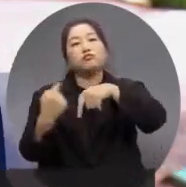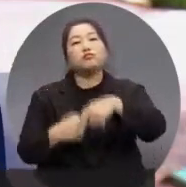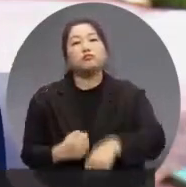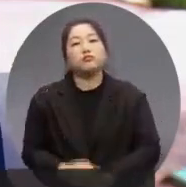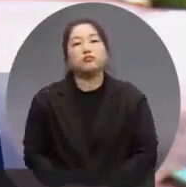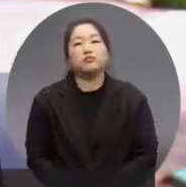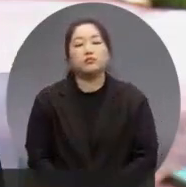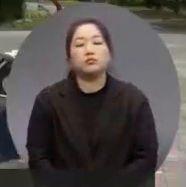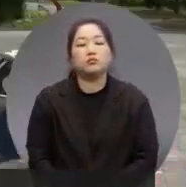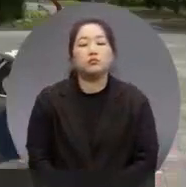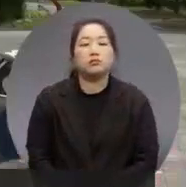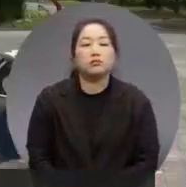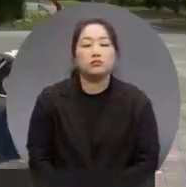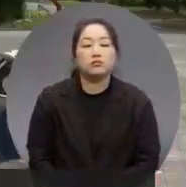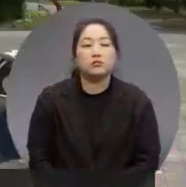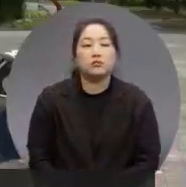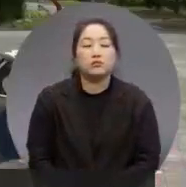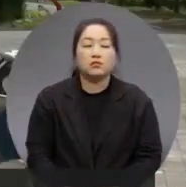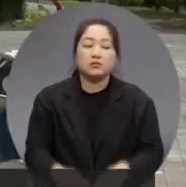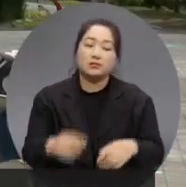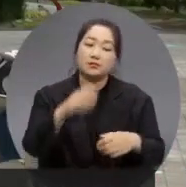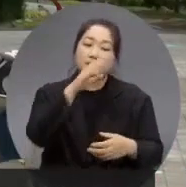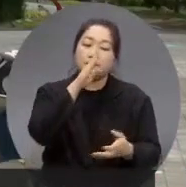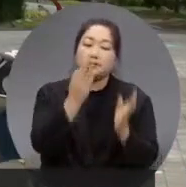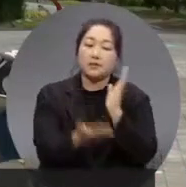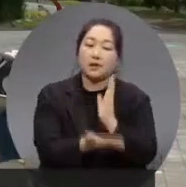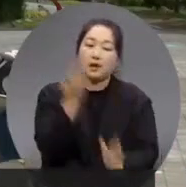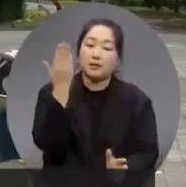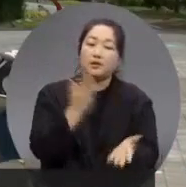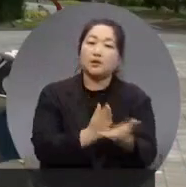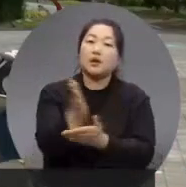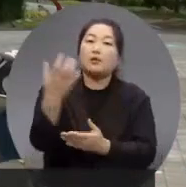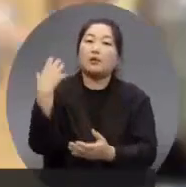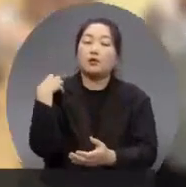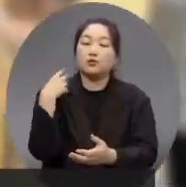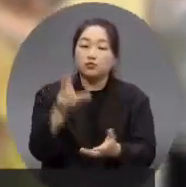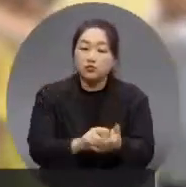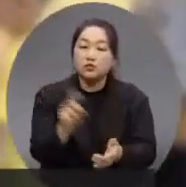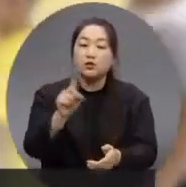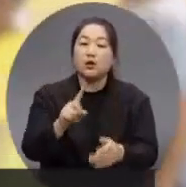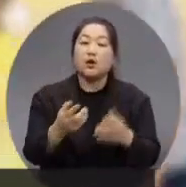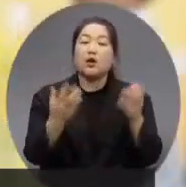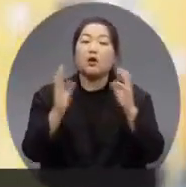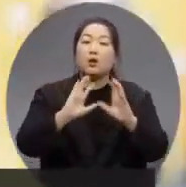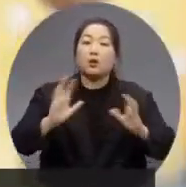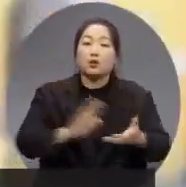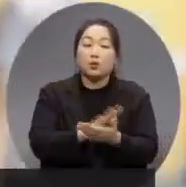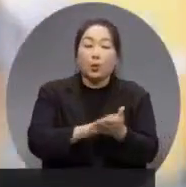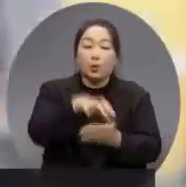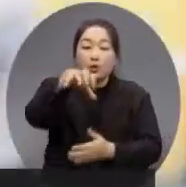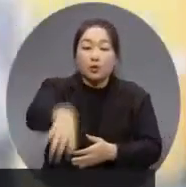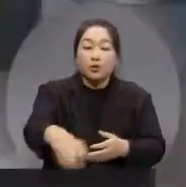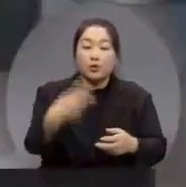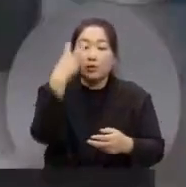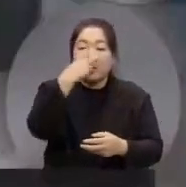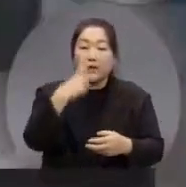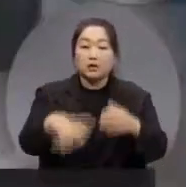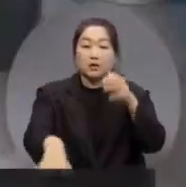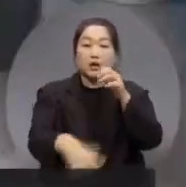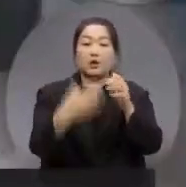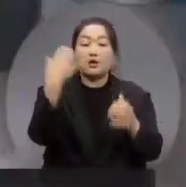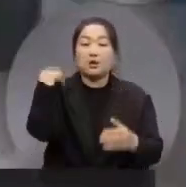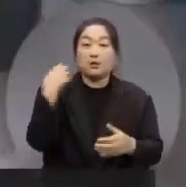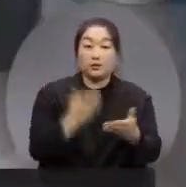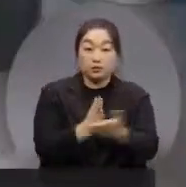있기 때문에 부적절한 부서 배정도 문제입니다. 놀이동산을 관리하는 청주랜드관리사업소의